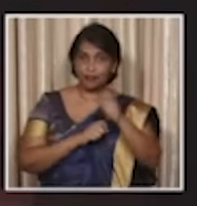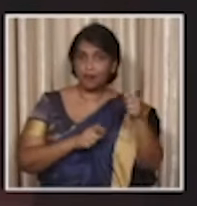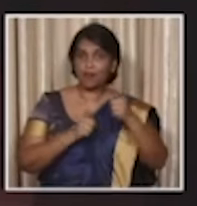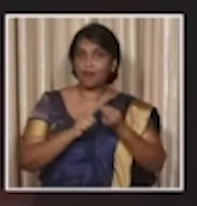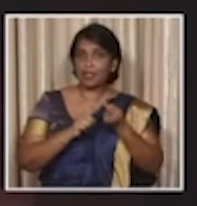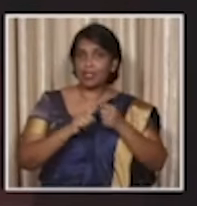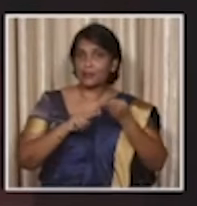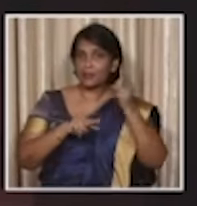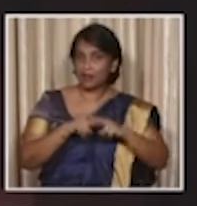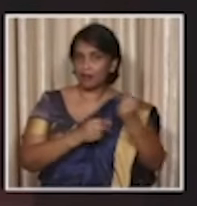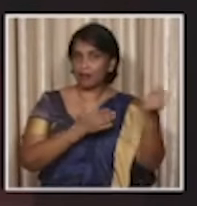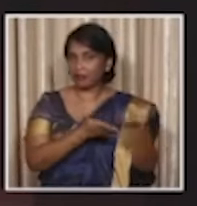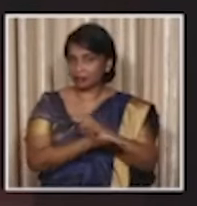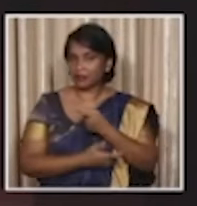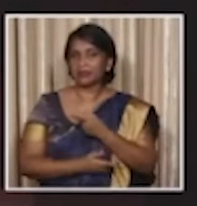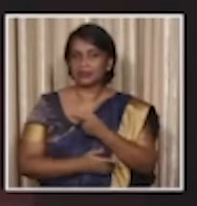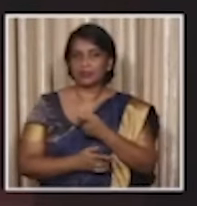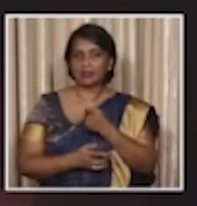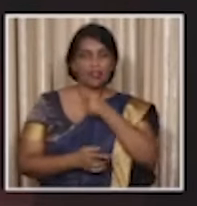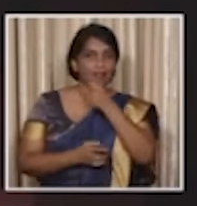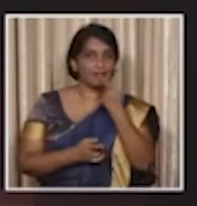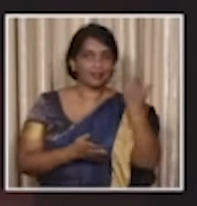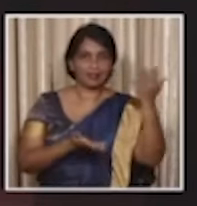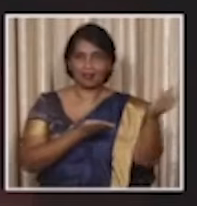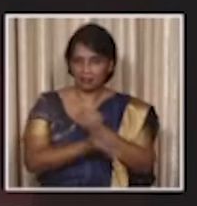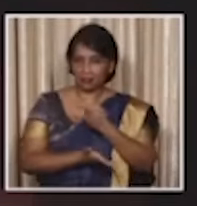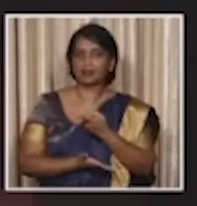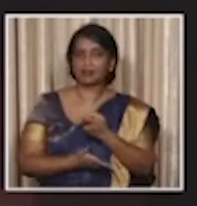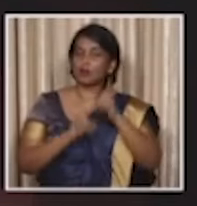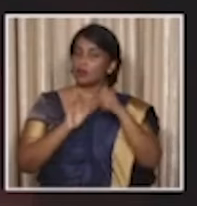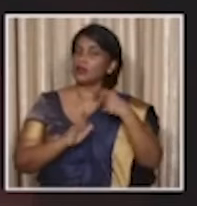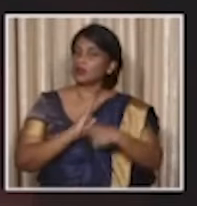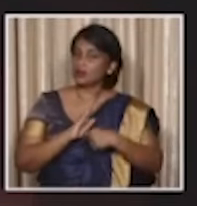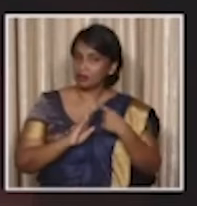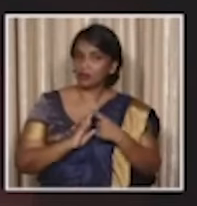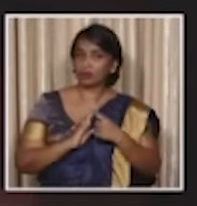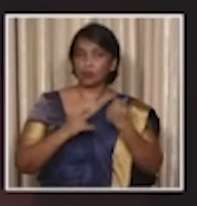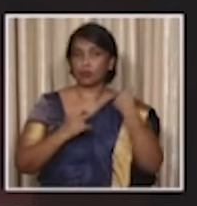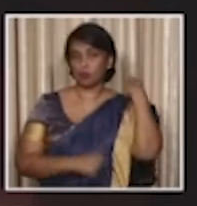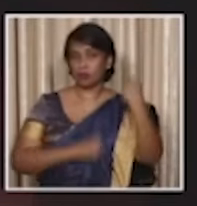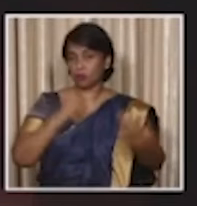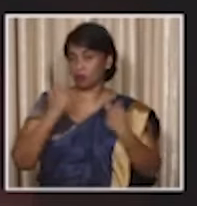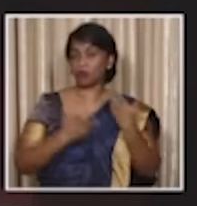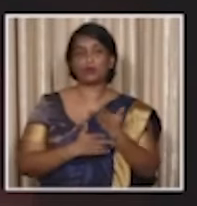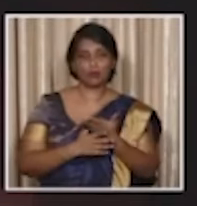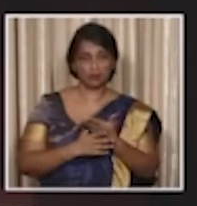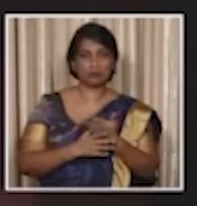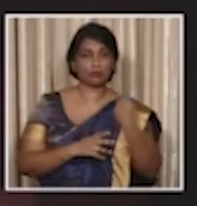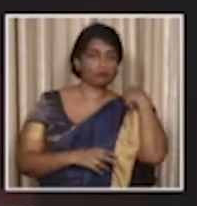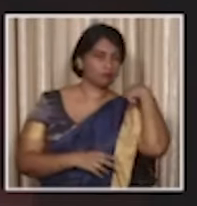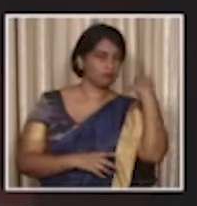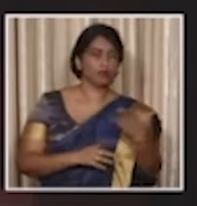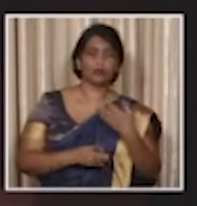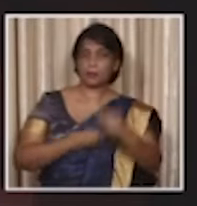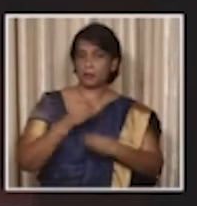අරමුදල් වලට නේද? පෙන්ෂන් ෆන්ඩ්ස් වලට නේද? මේ රටේ සුපිරි කෝටිපතියන්, කෝටි